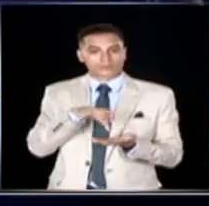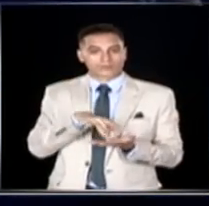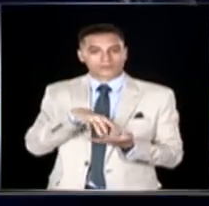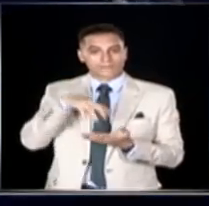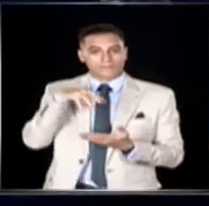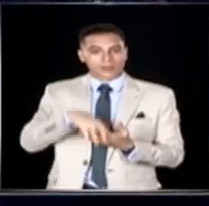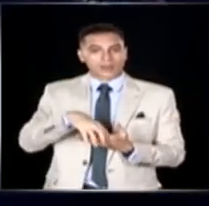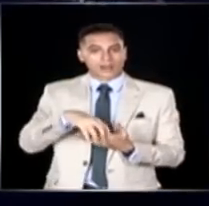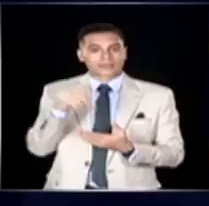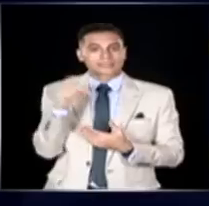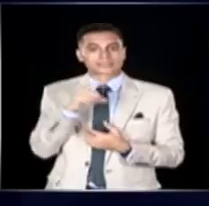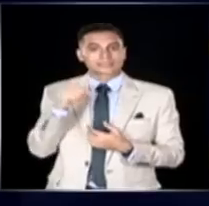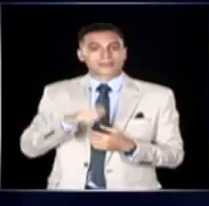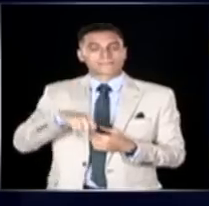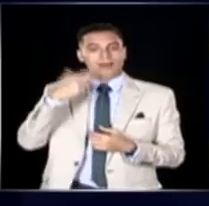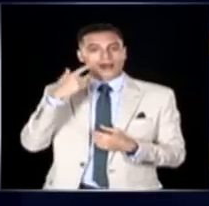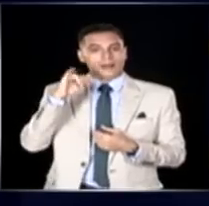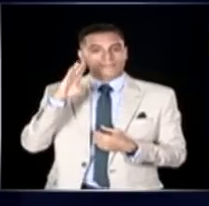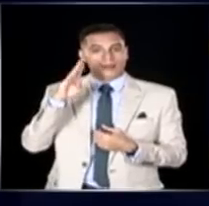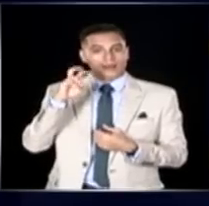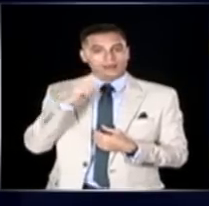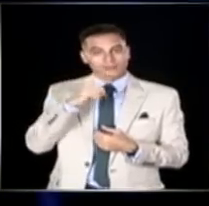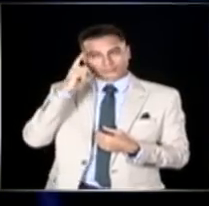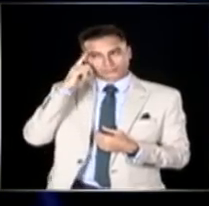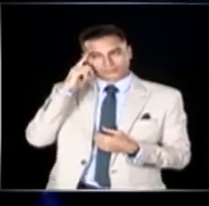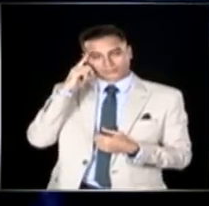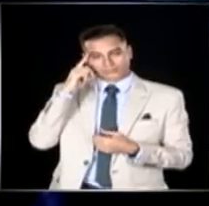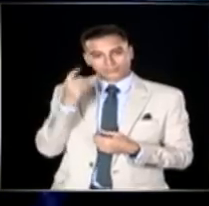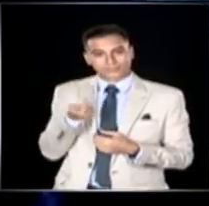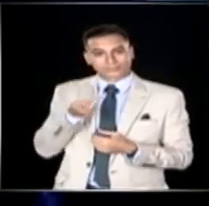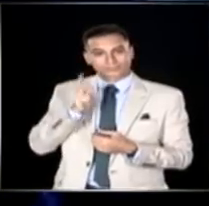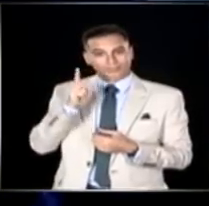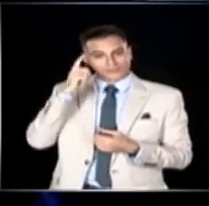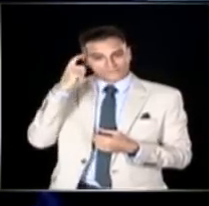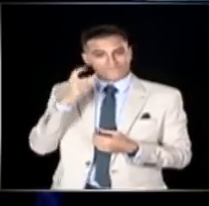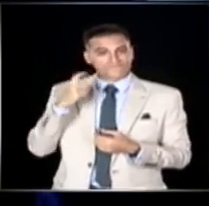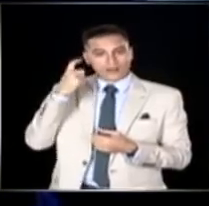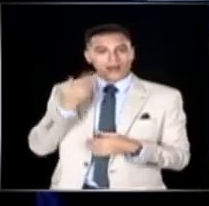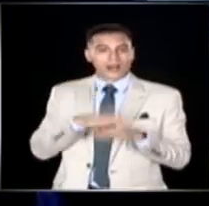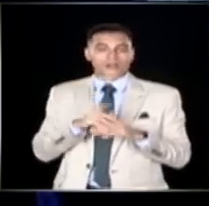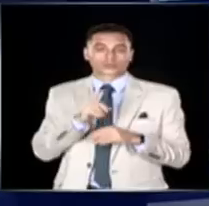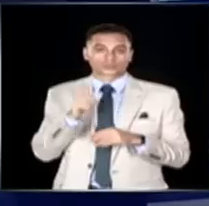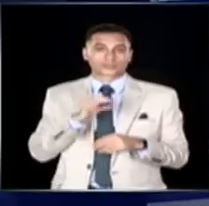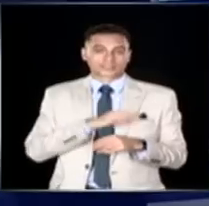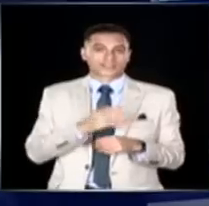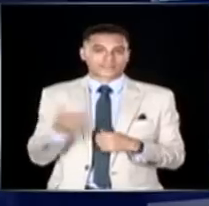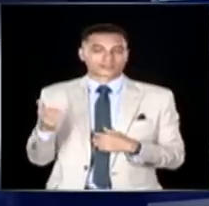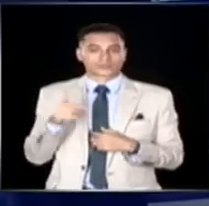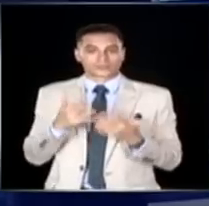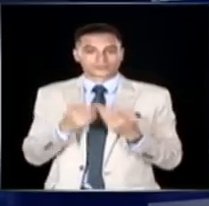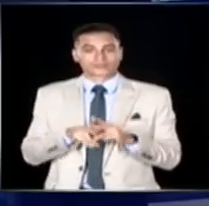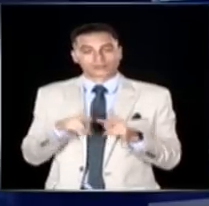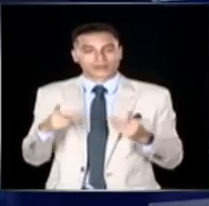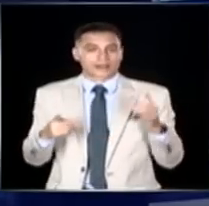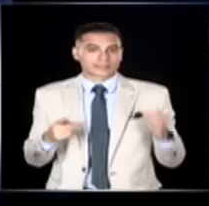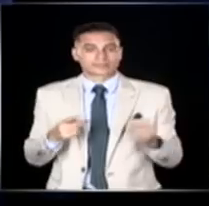ومكانتها في العالم الإسلامي. شايفين؟ في شوية أوقات كده محتاجين نفكر في السؤال. نتيجة اتغيرت